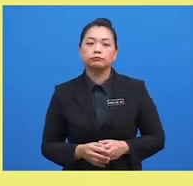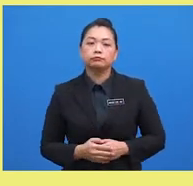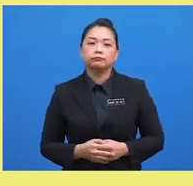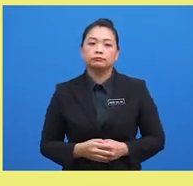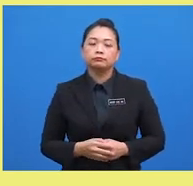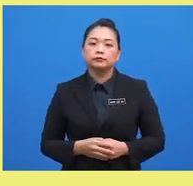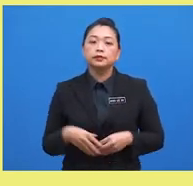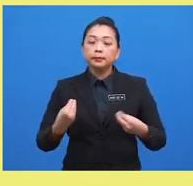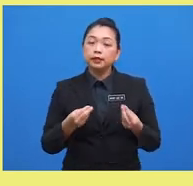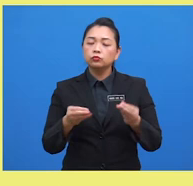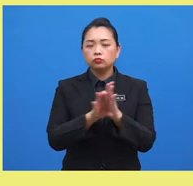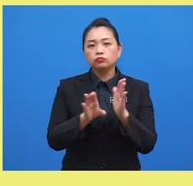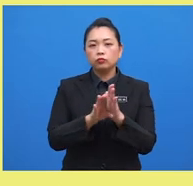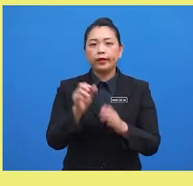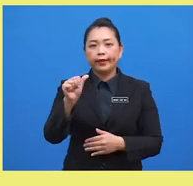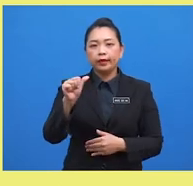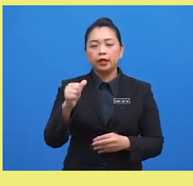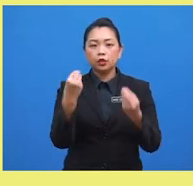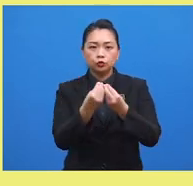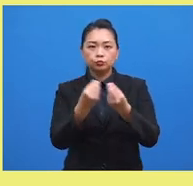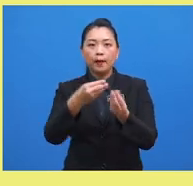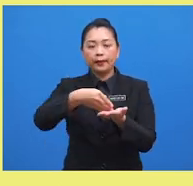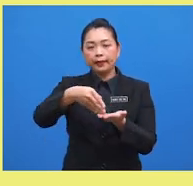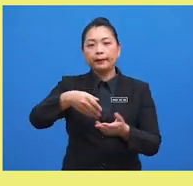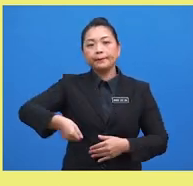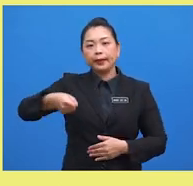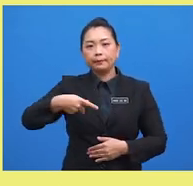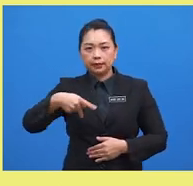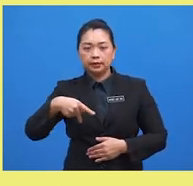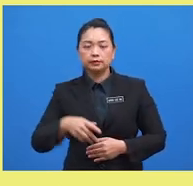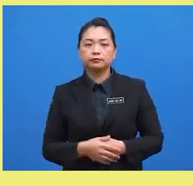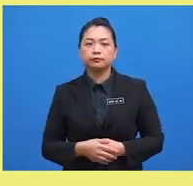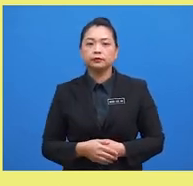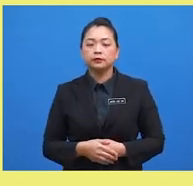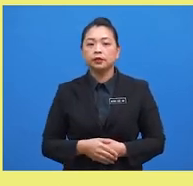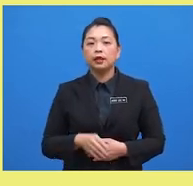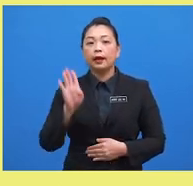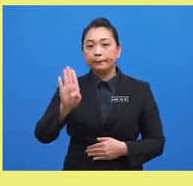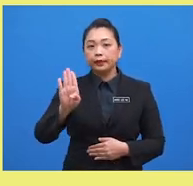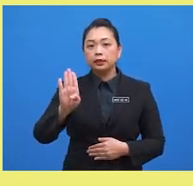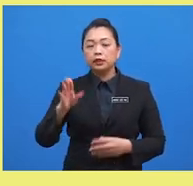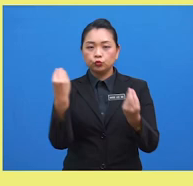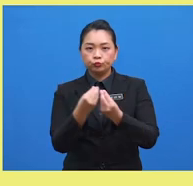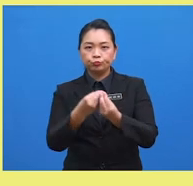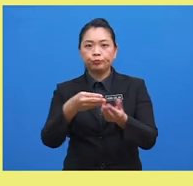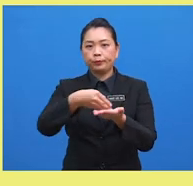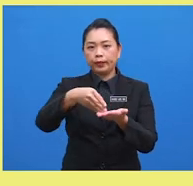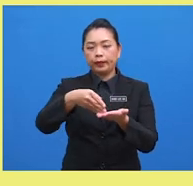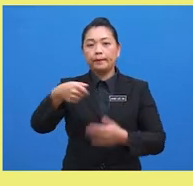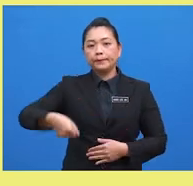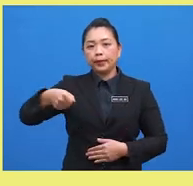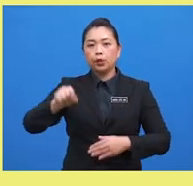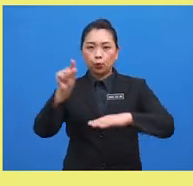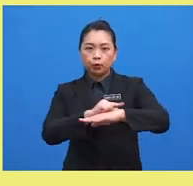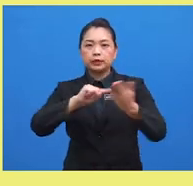Katakan A ialah jumlah pembeli beg plastik. B ialah jumlah